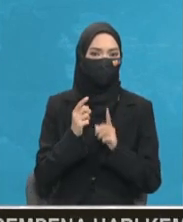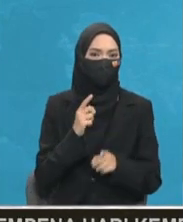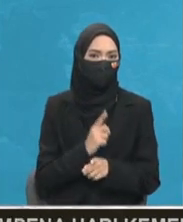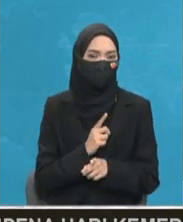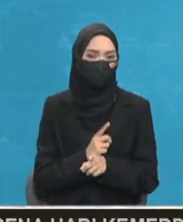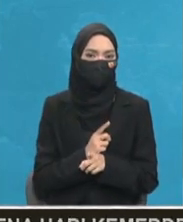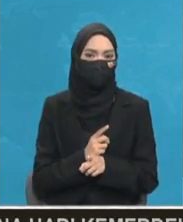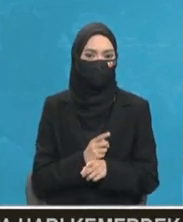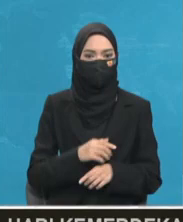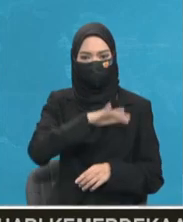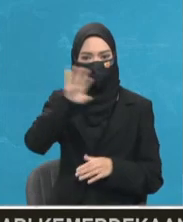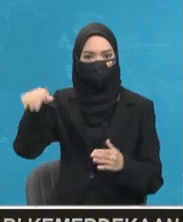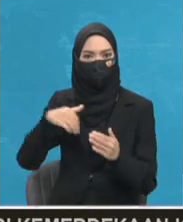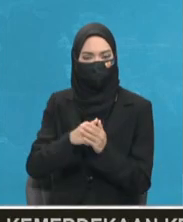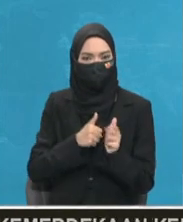standar dipatuhi